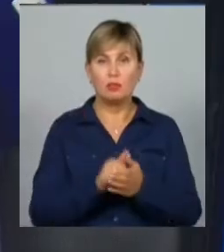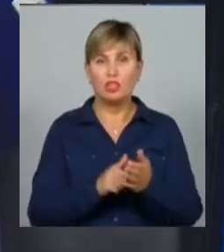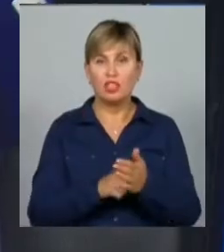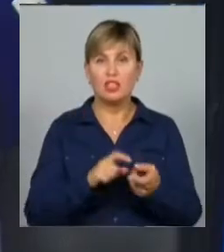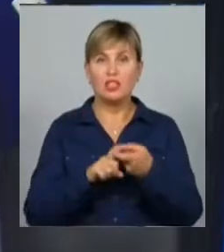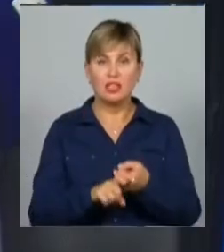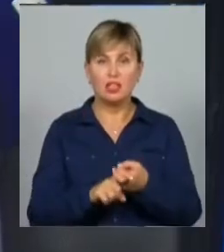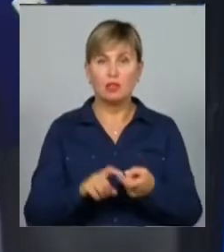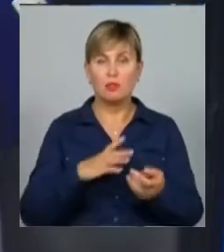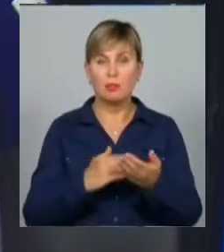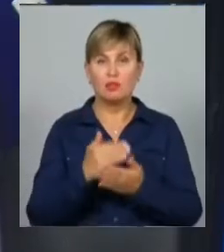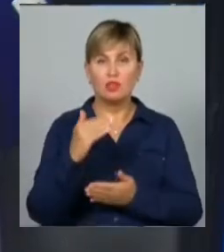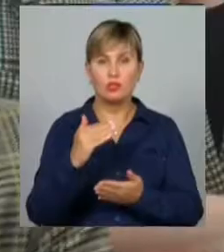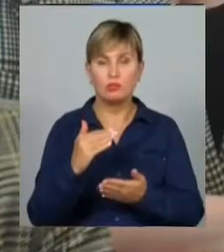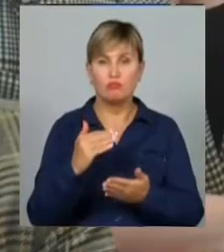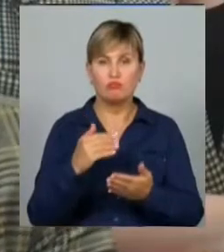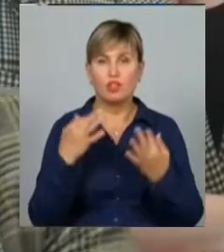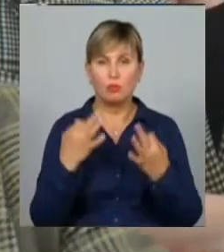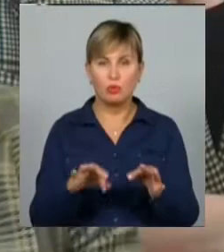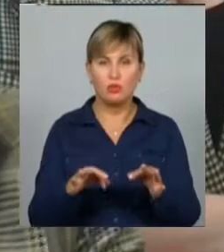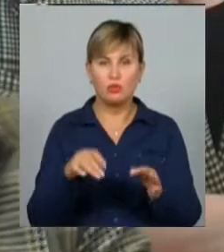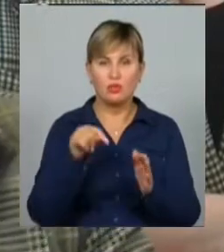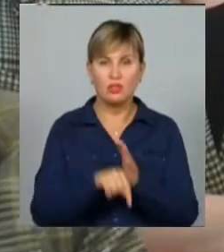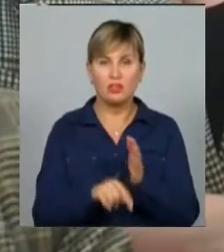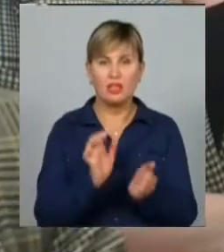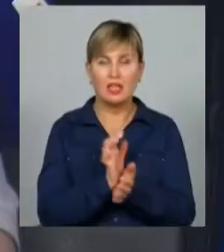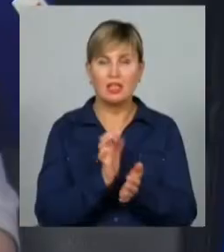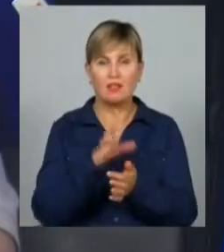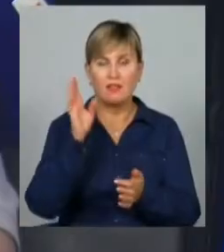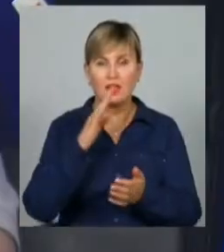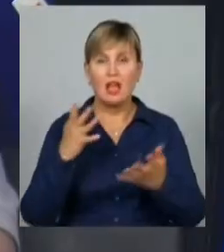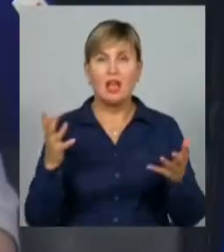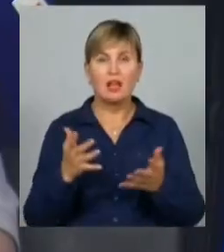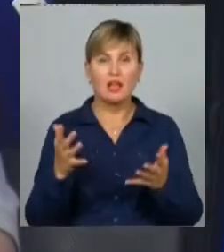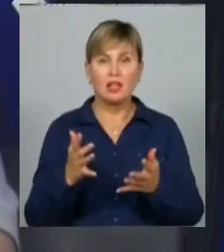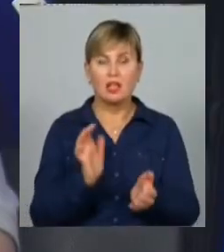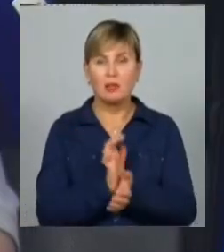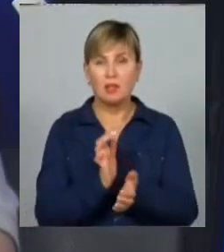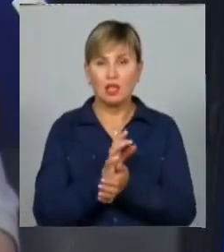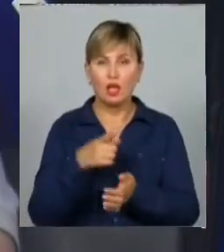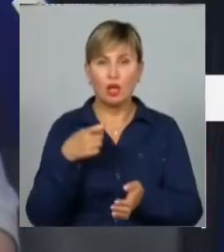воде. Однако, какие именно микробы, специалисты пока назвать не могут. Ну, по результатам